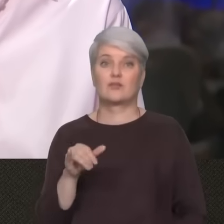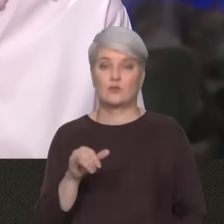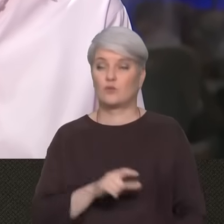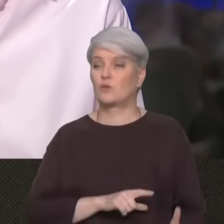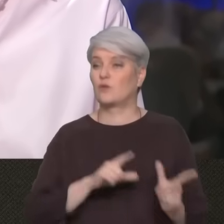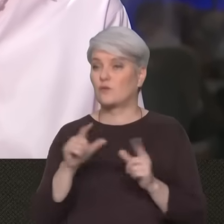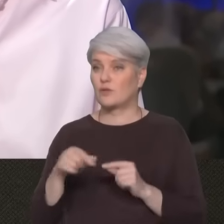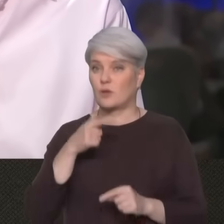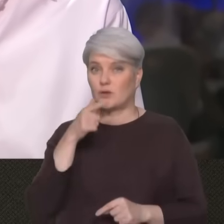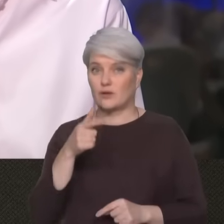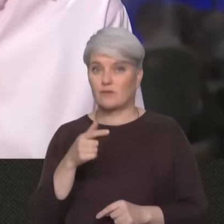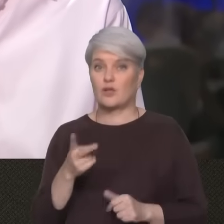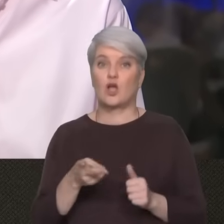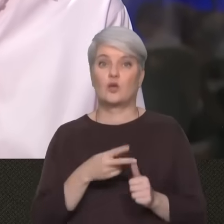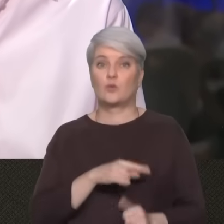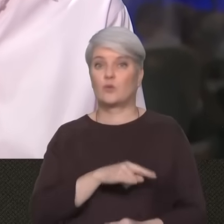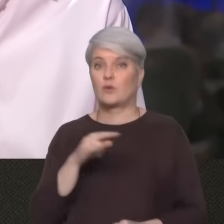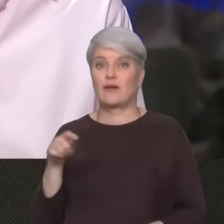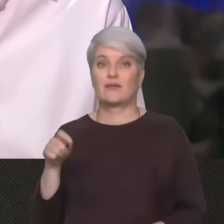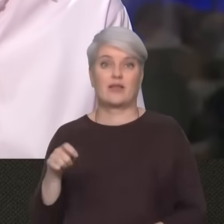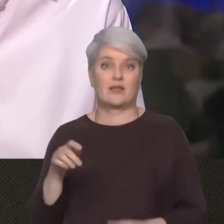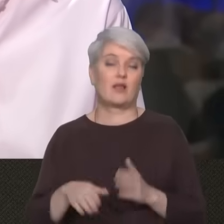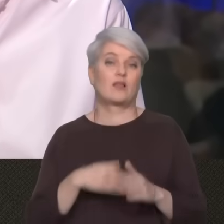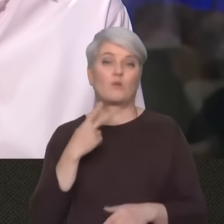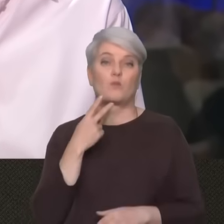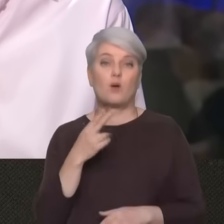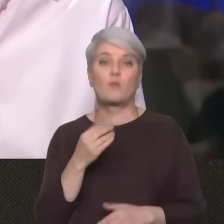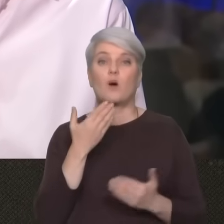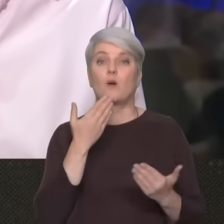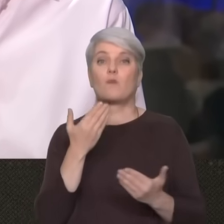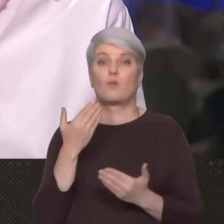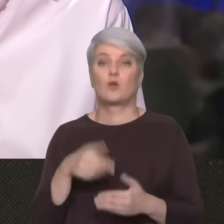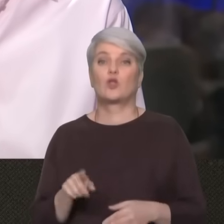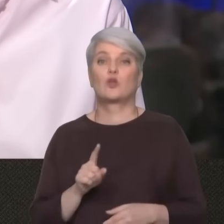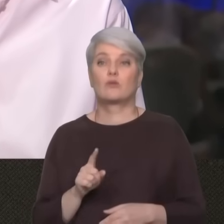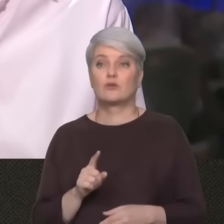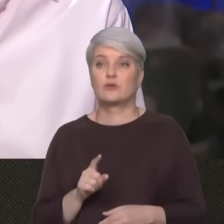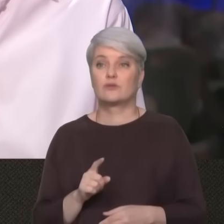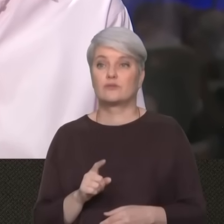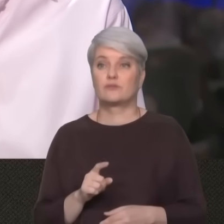післязавтра, другий буде в неділю. Далі будемо бачити по попиту, тому що, в принципі,